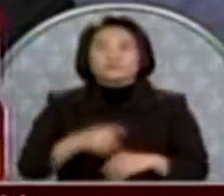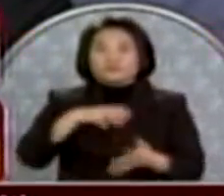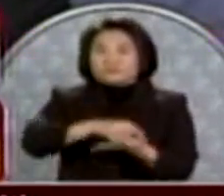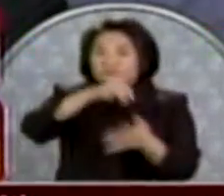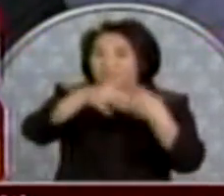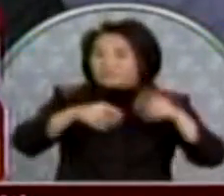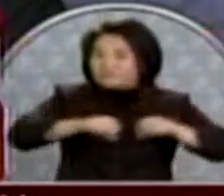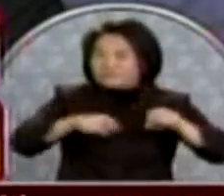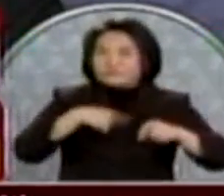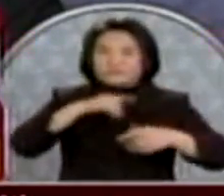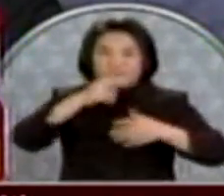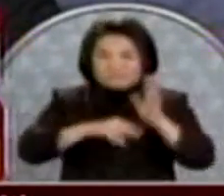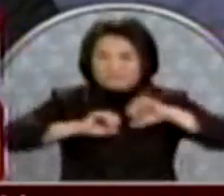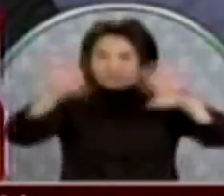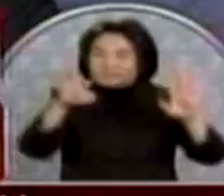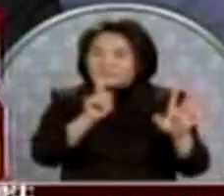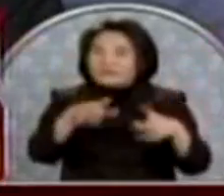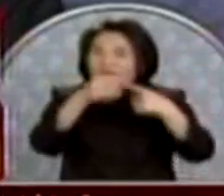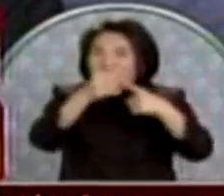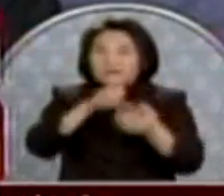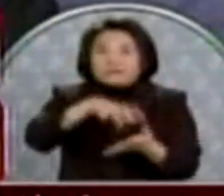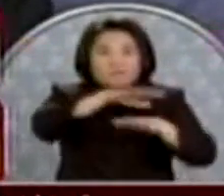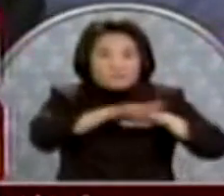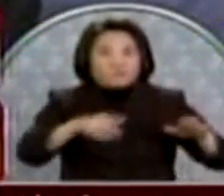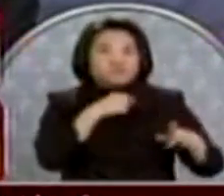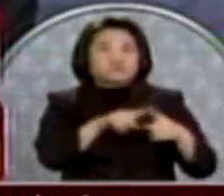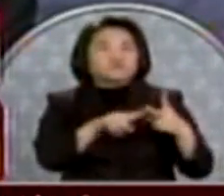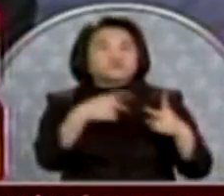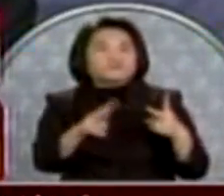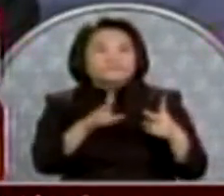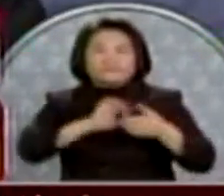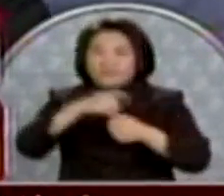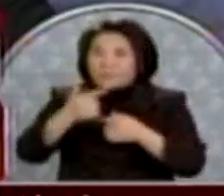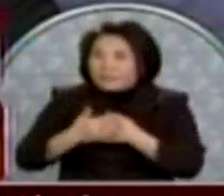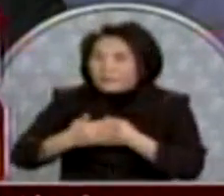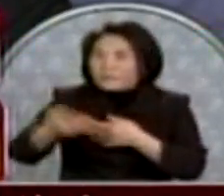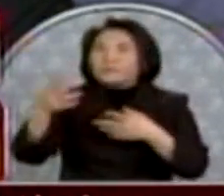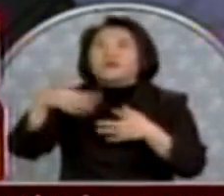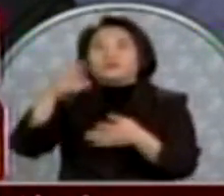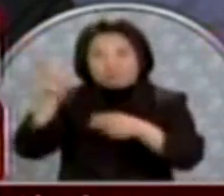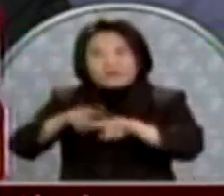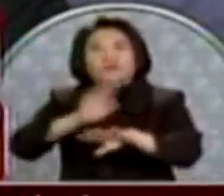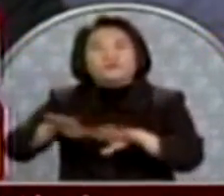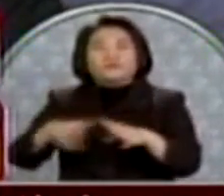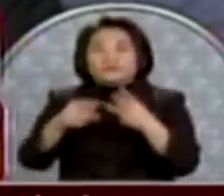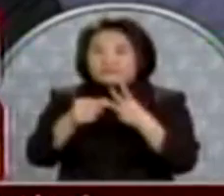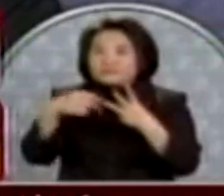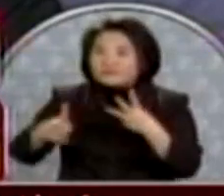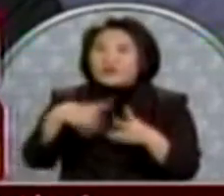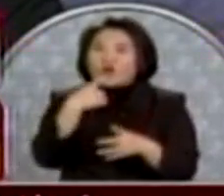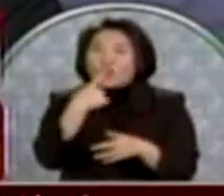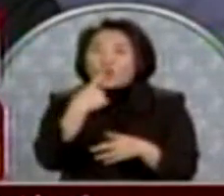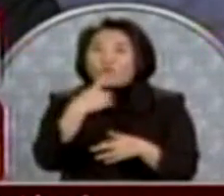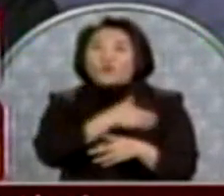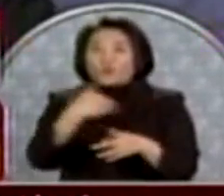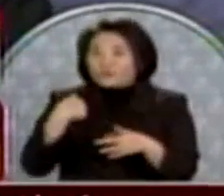在制定核能政策的时候是强调，第一是确保核安，第二是逐步减核，第三是打造